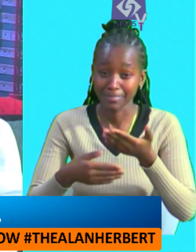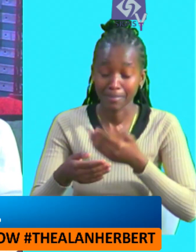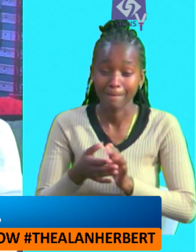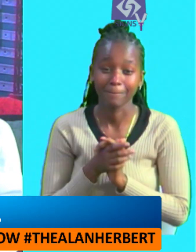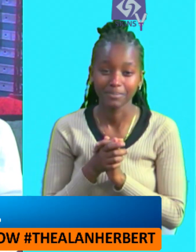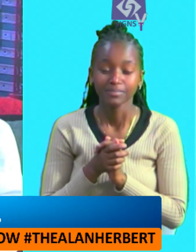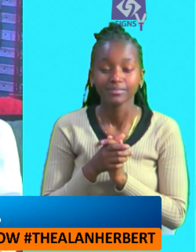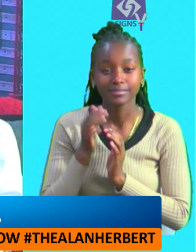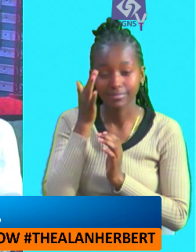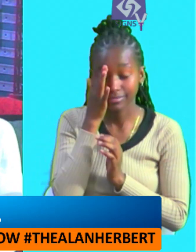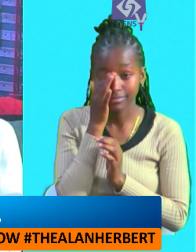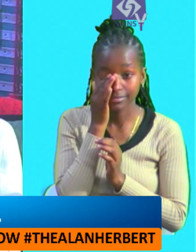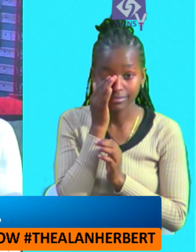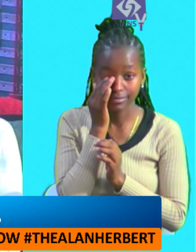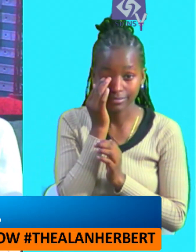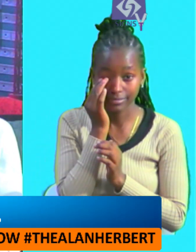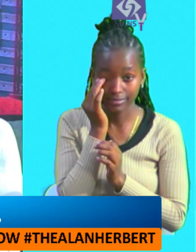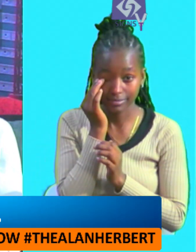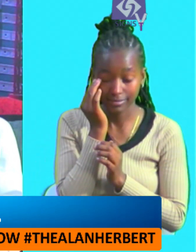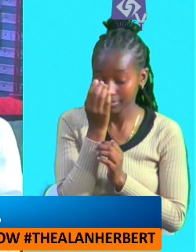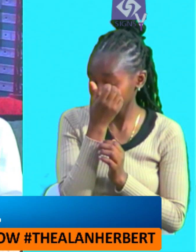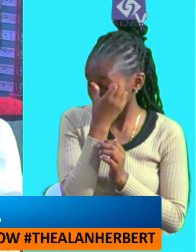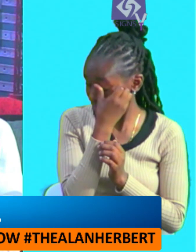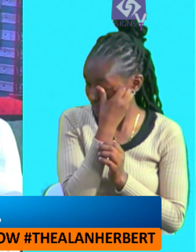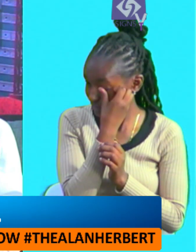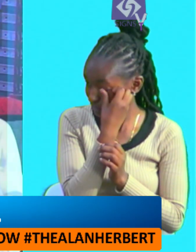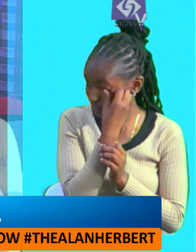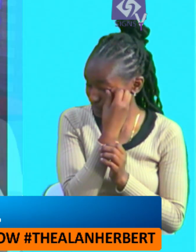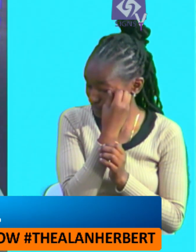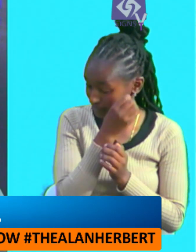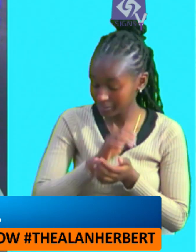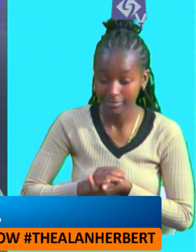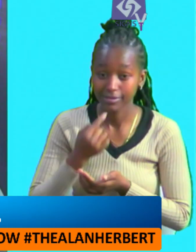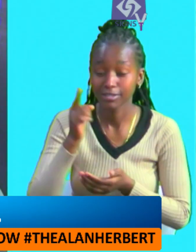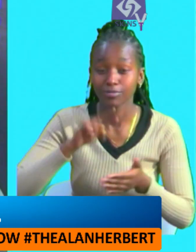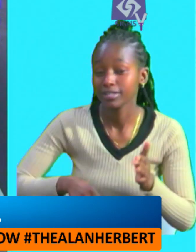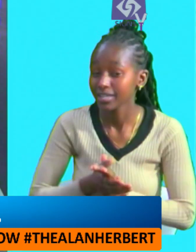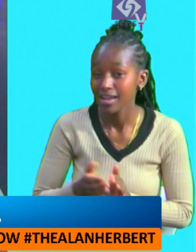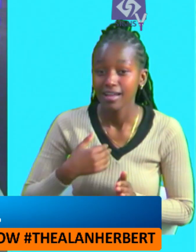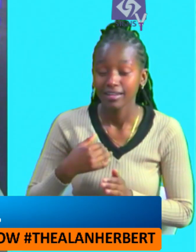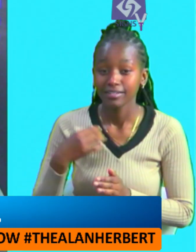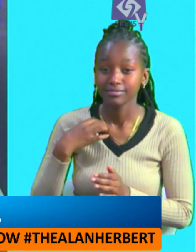wenye wanavanga vest za sweater. Mimi nikikuona na hiyo